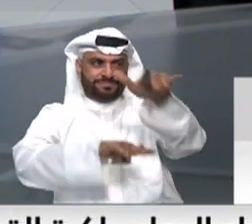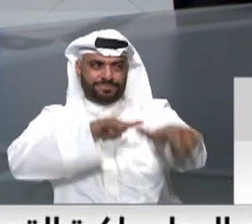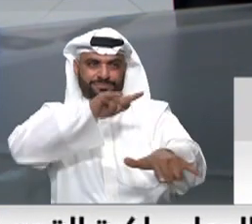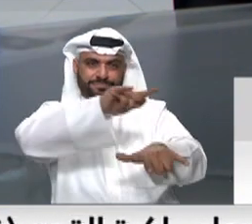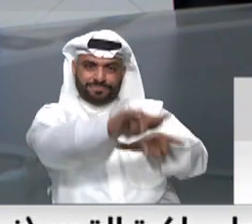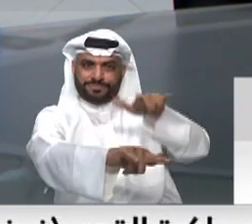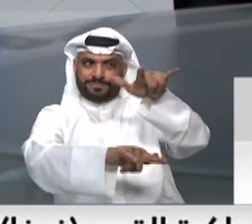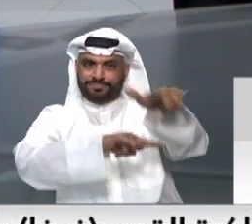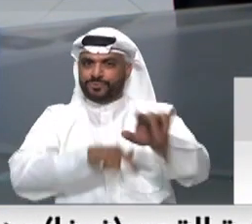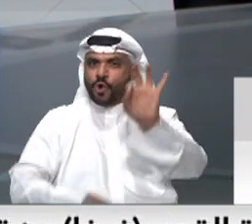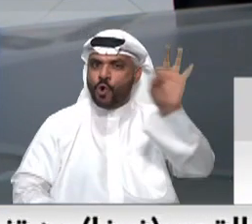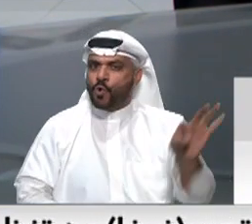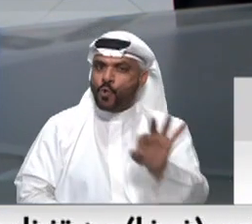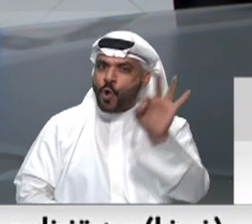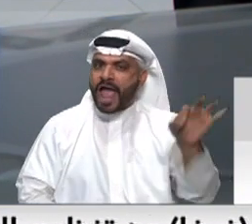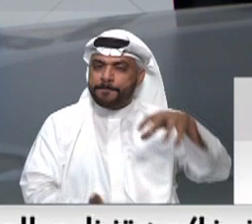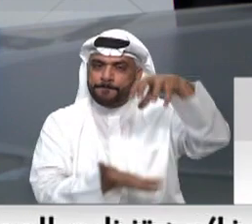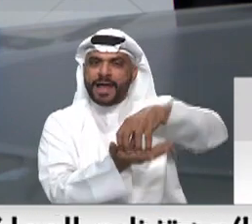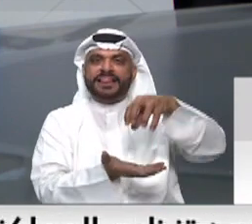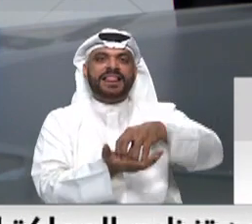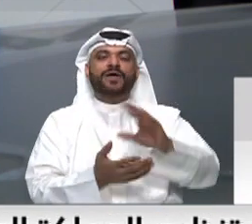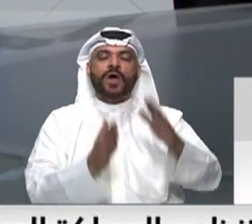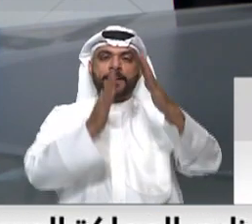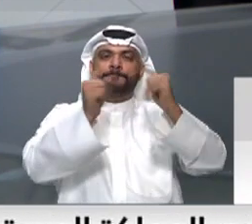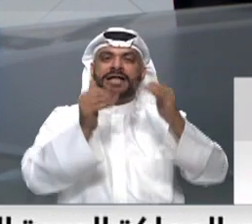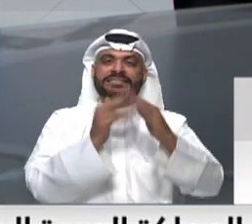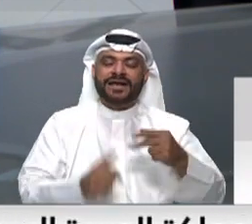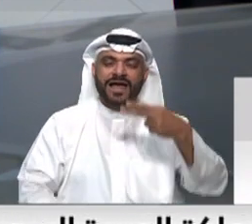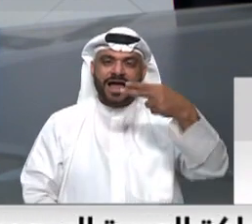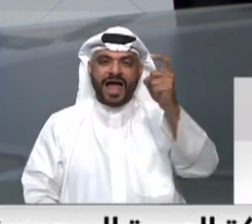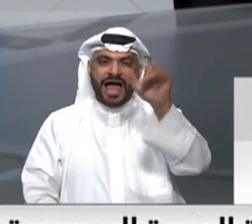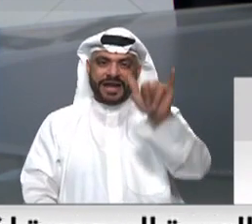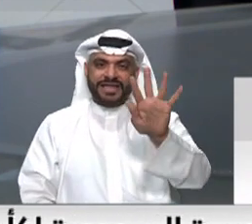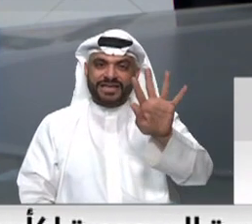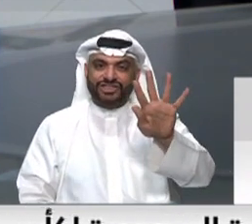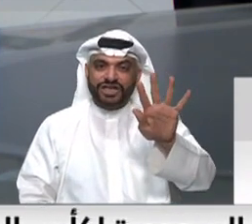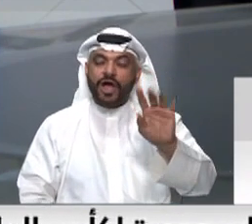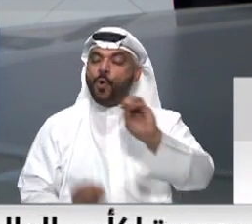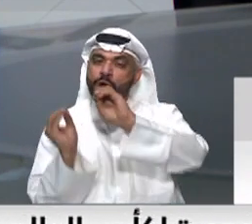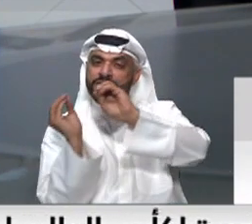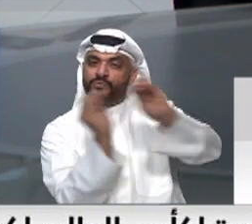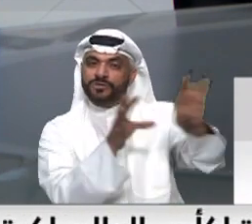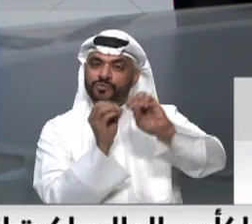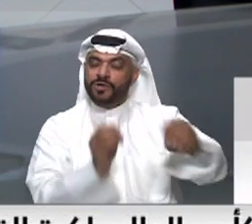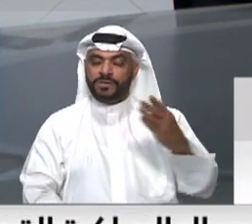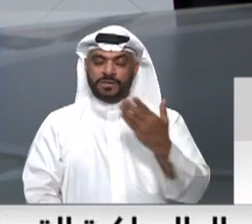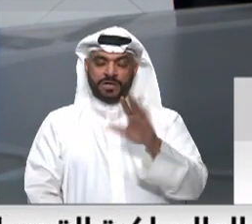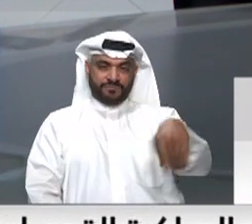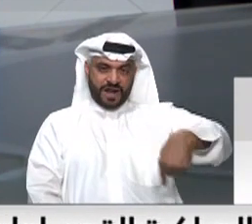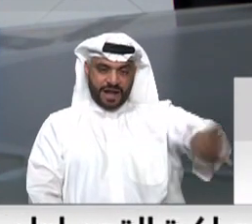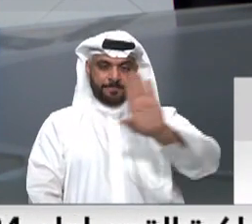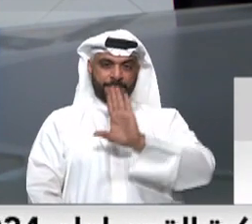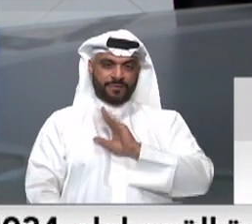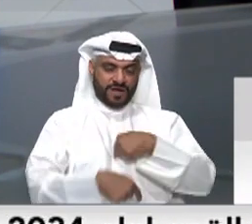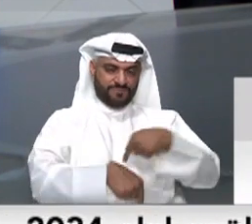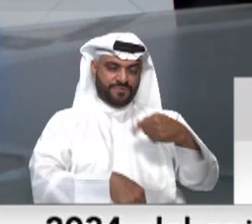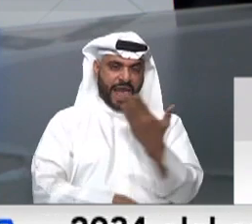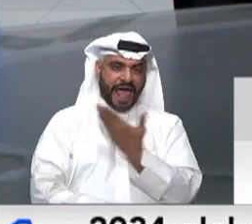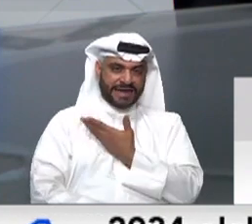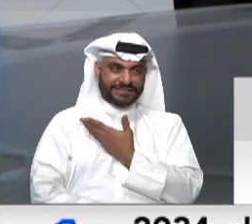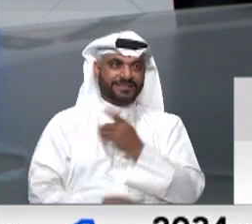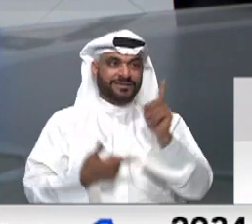في غزة، وعلى متنها 40 طنا من المساعدات الإنسانية والمعدات الطبية وأربع سيارات